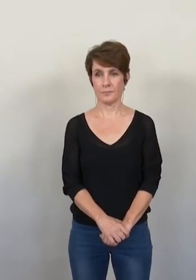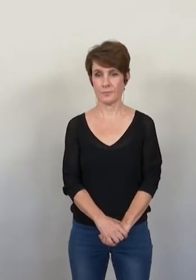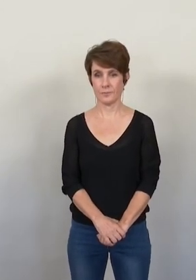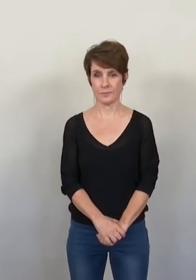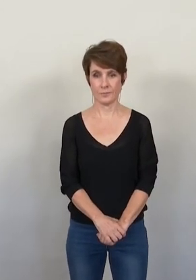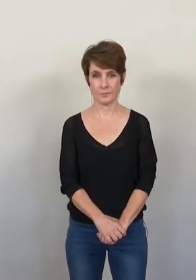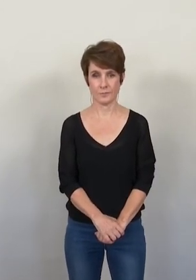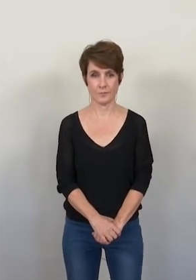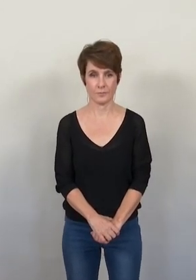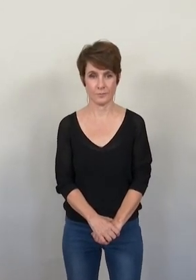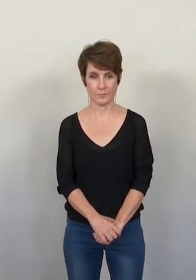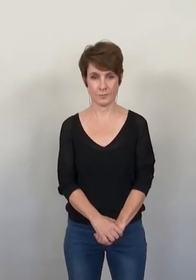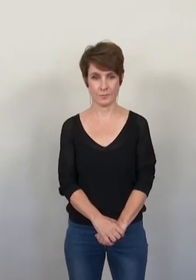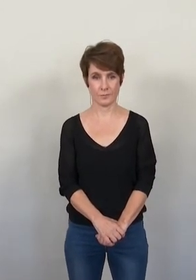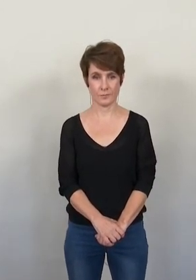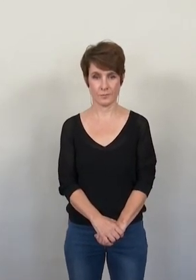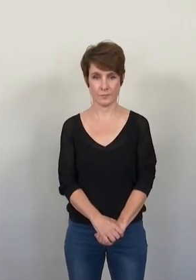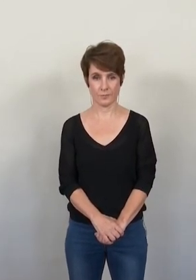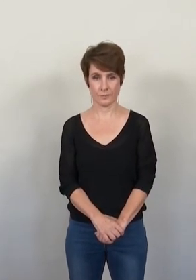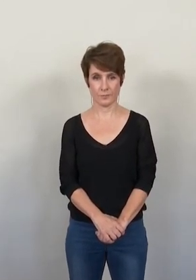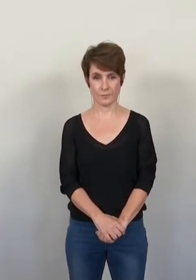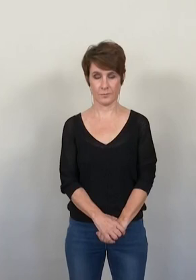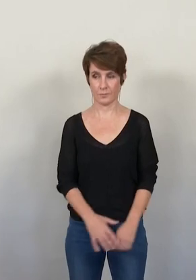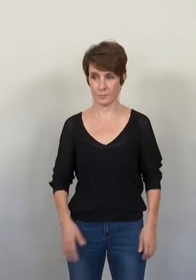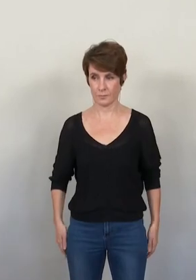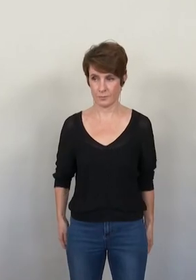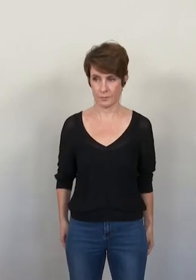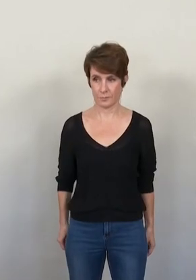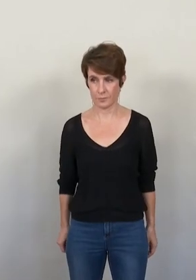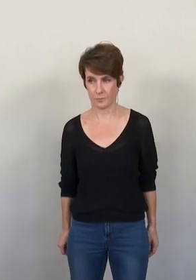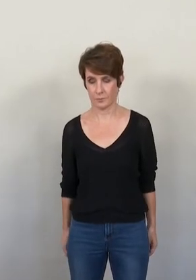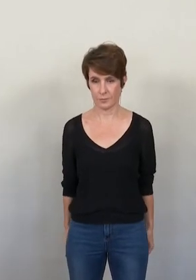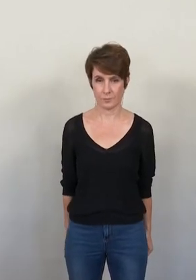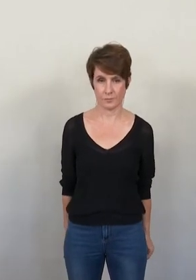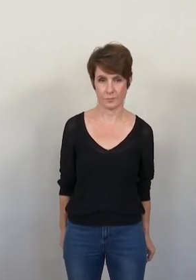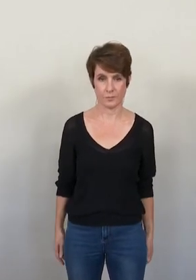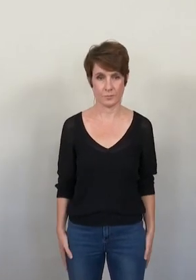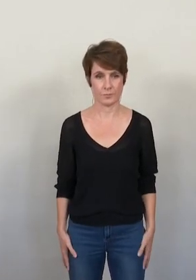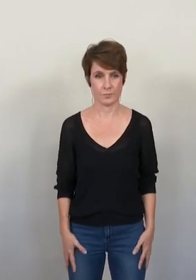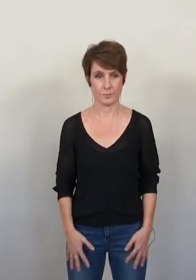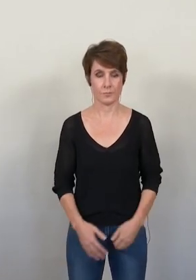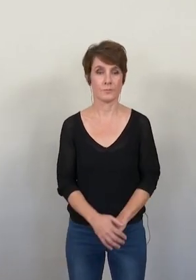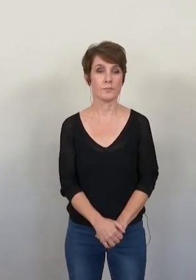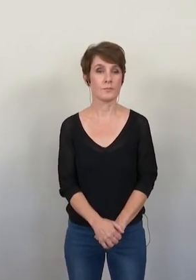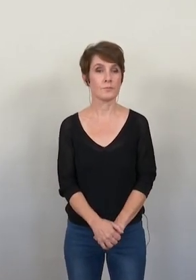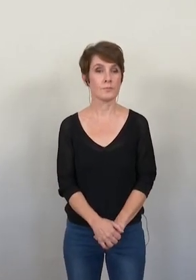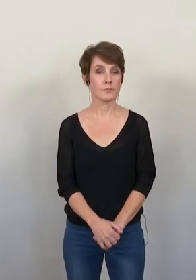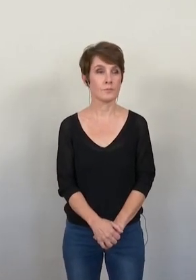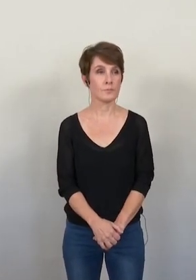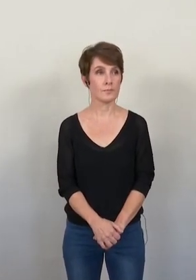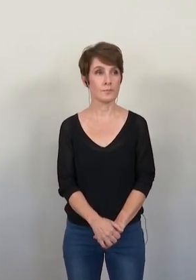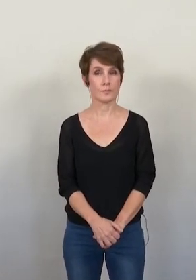Khadija FLÉCH Anton donne pouvoir à Monsieur Bertrand jusqu'à son arrivée fouger Sylvie